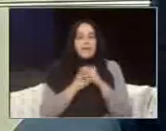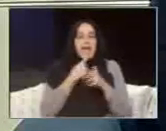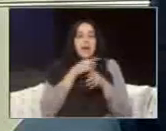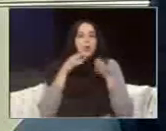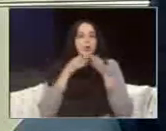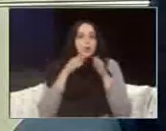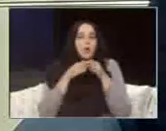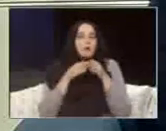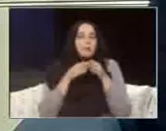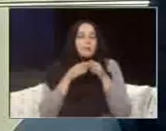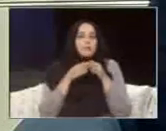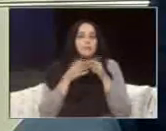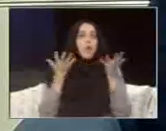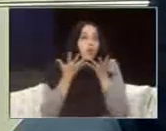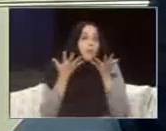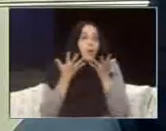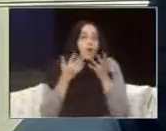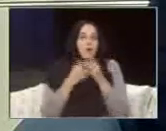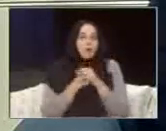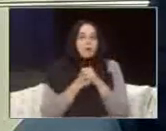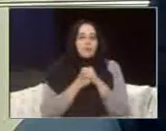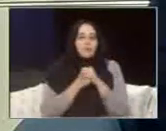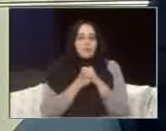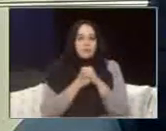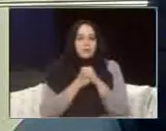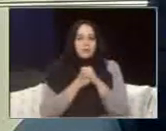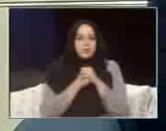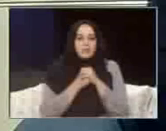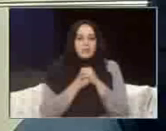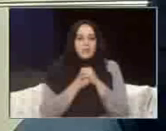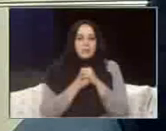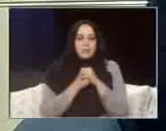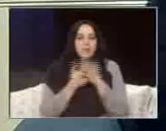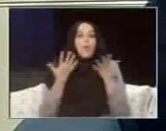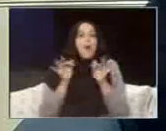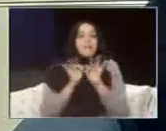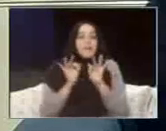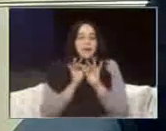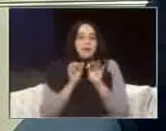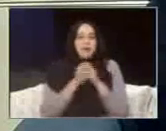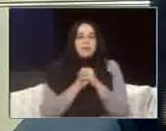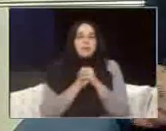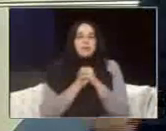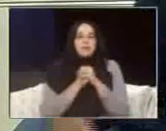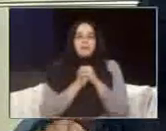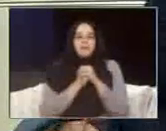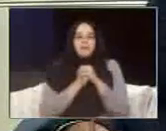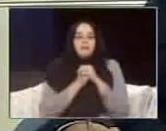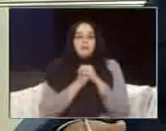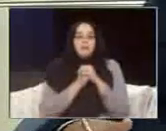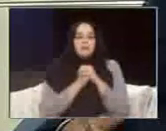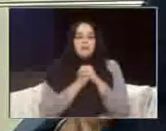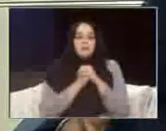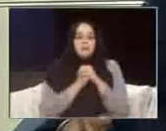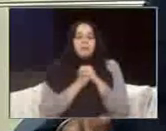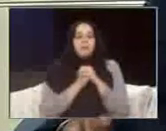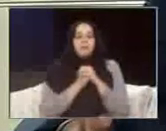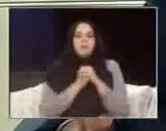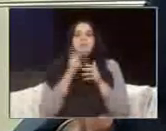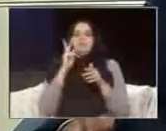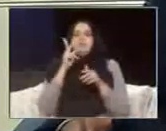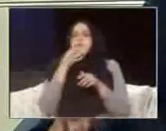واش المقصود على ذا، زعما شغال يدير ما طيب وش يعني ماذا